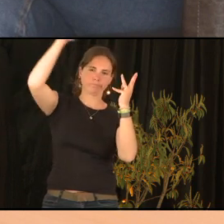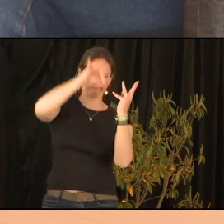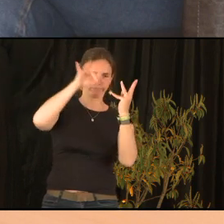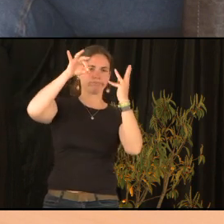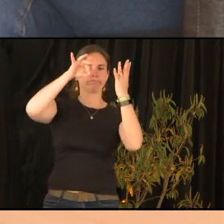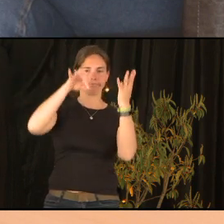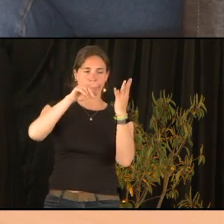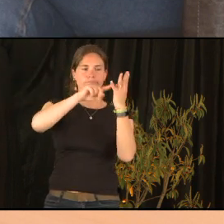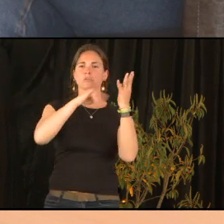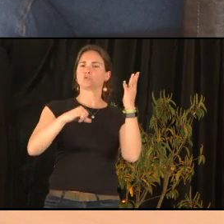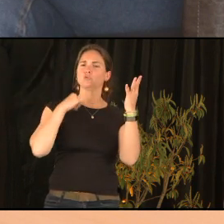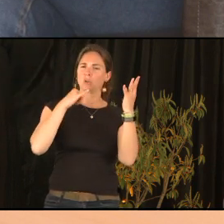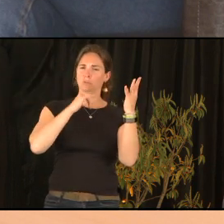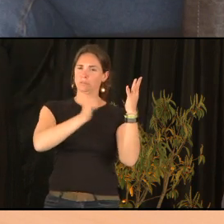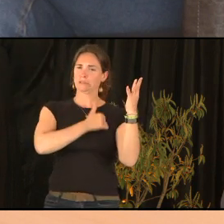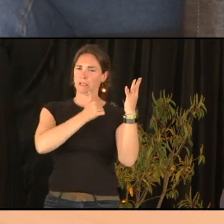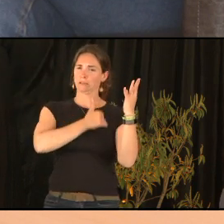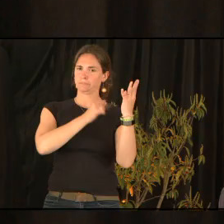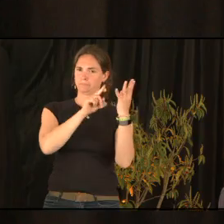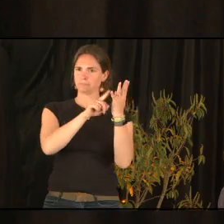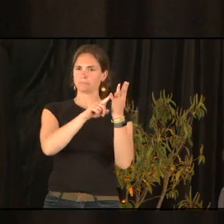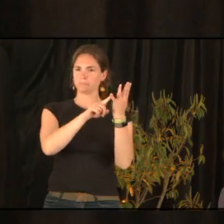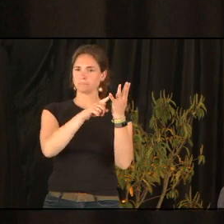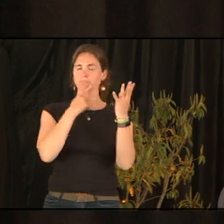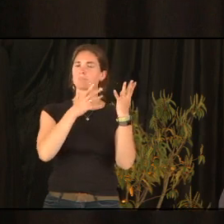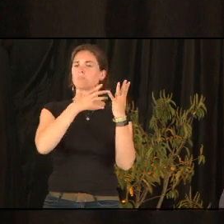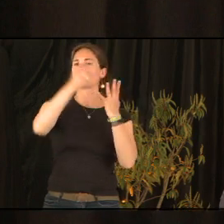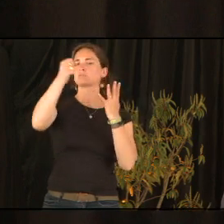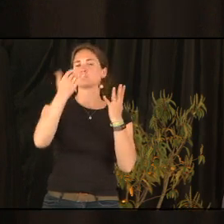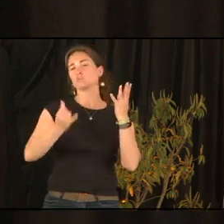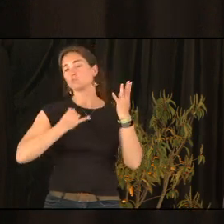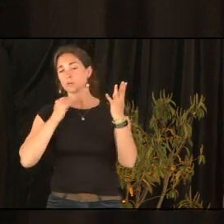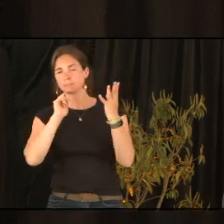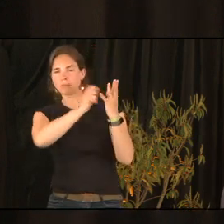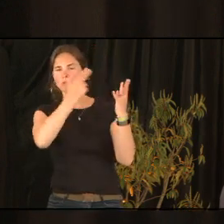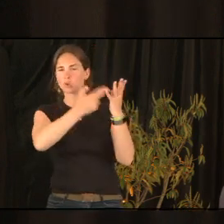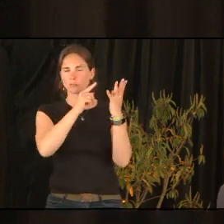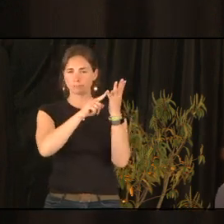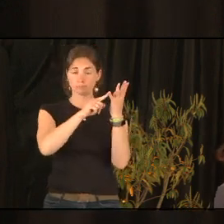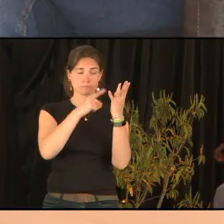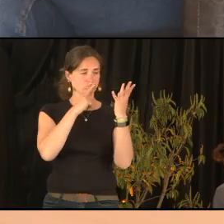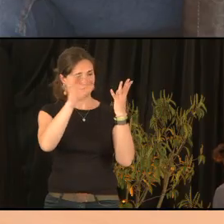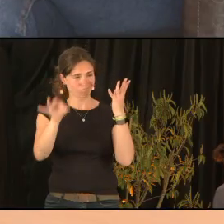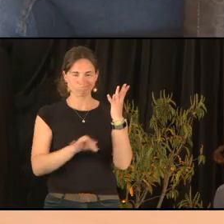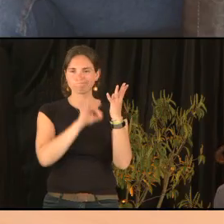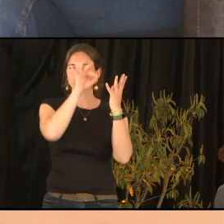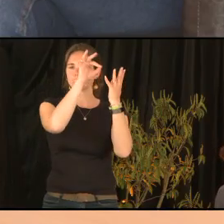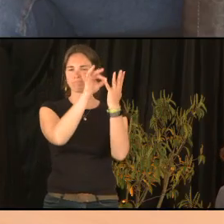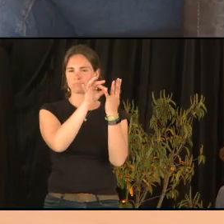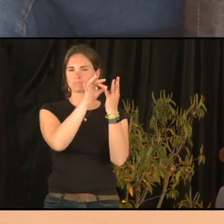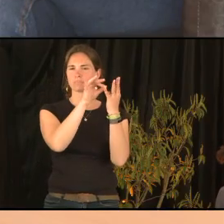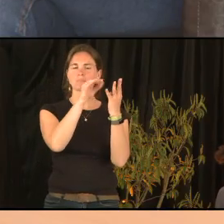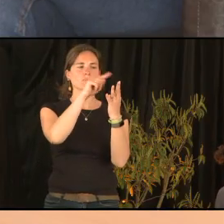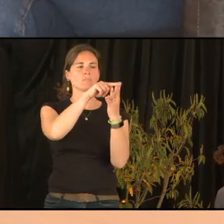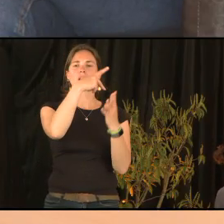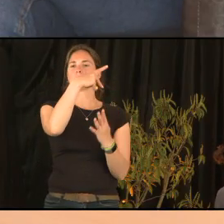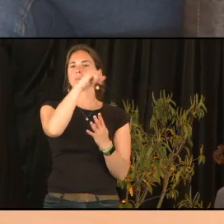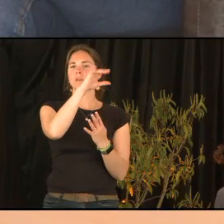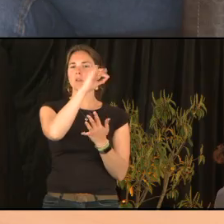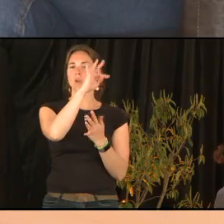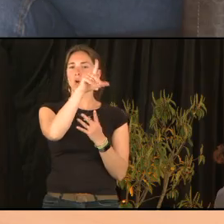Ce jeune militaire qui va être appelé la recrue ou le gosse, rejoint donc Piotr, qui est là